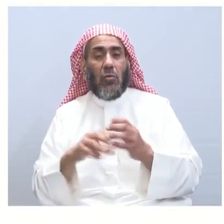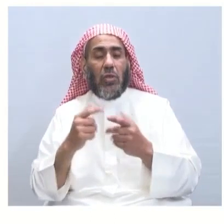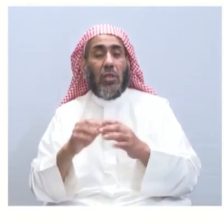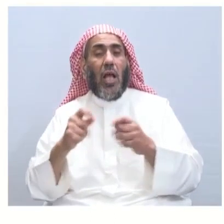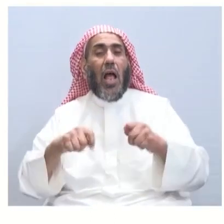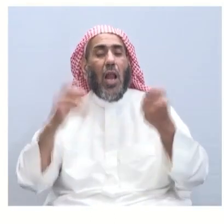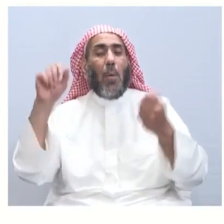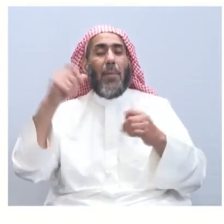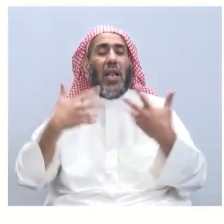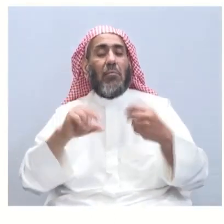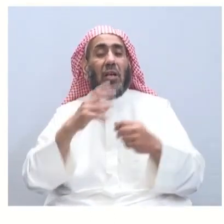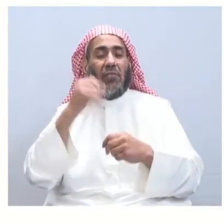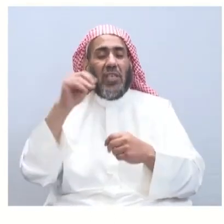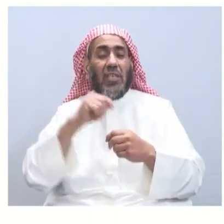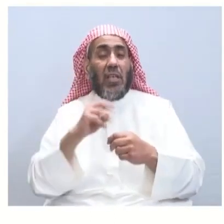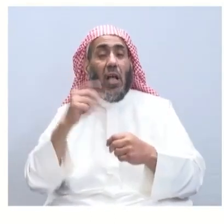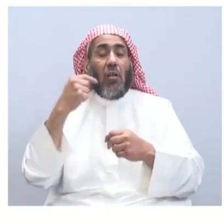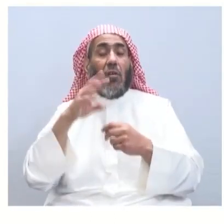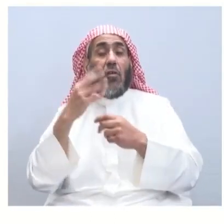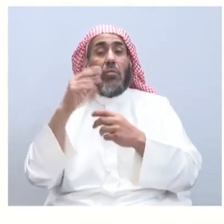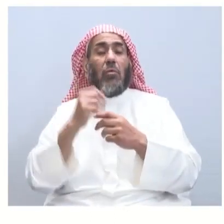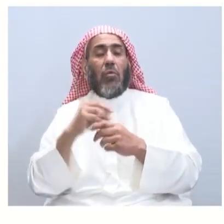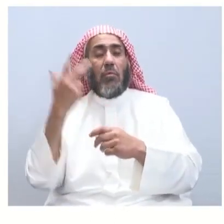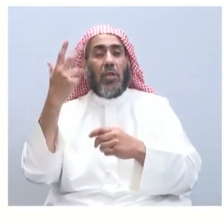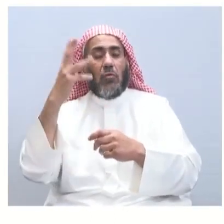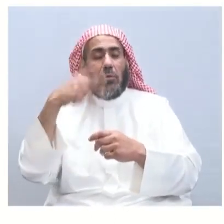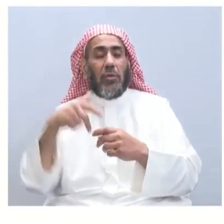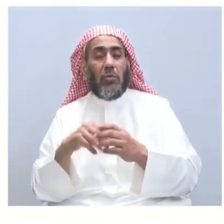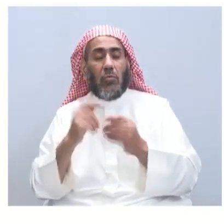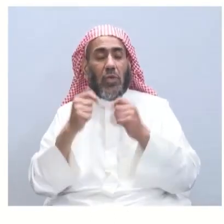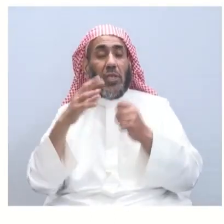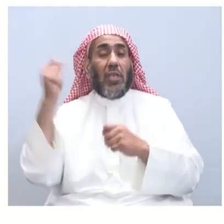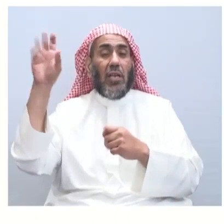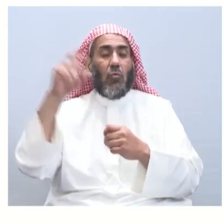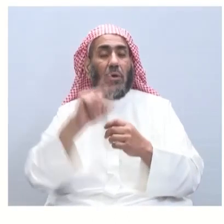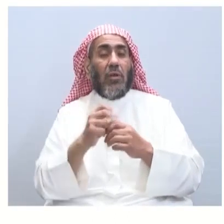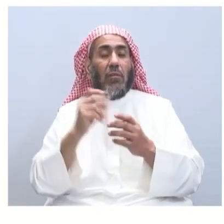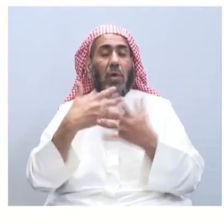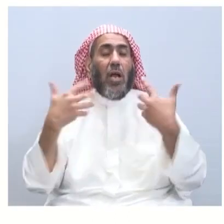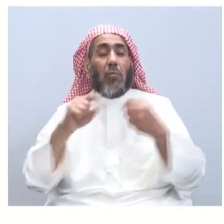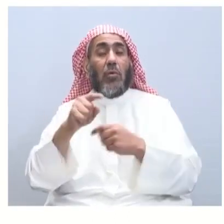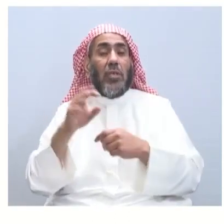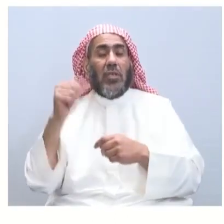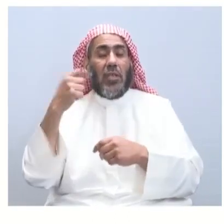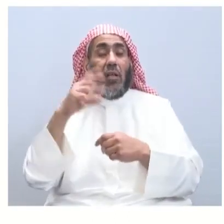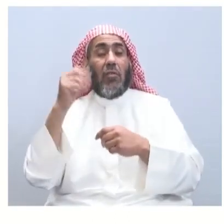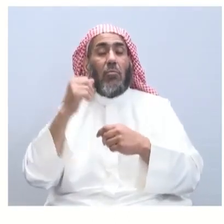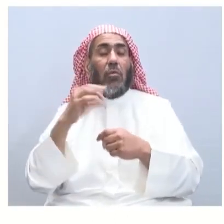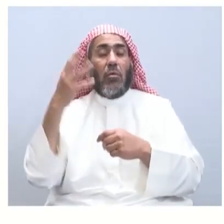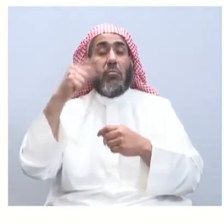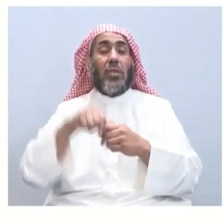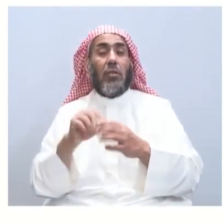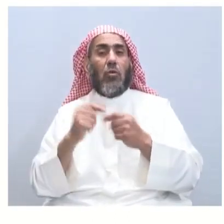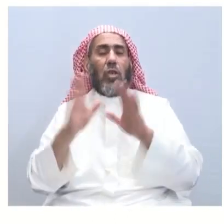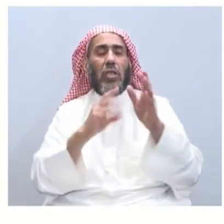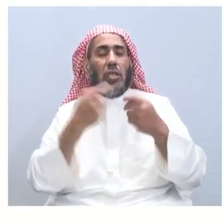البلاد في جده سنه 1378 وجريده الندوه في مكه المكرمه سنه 1383